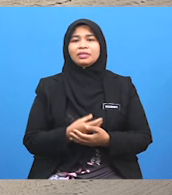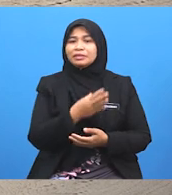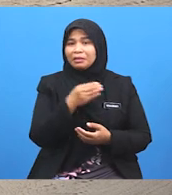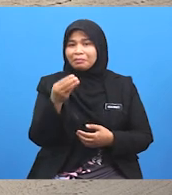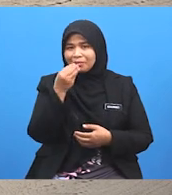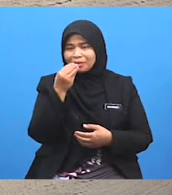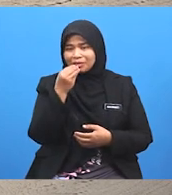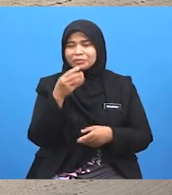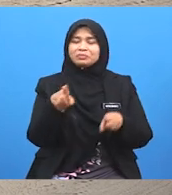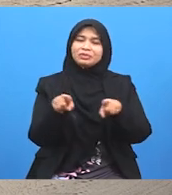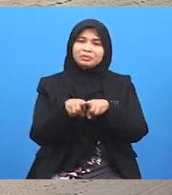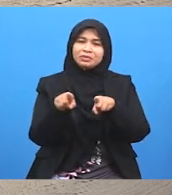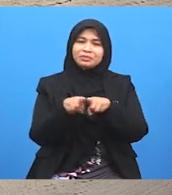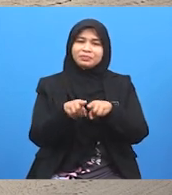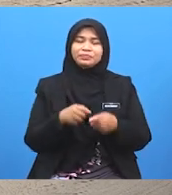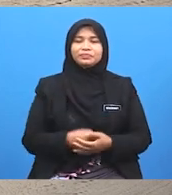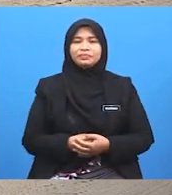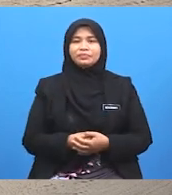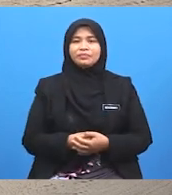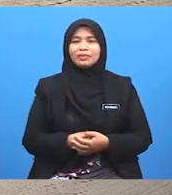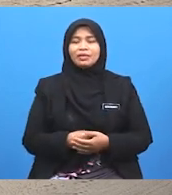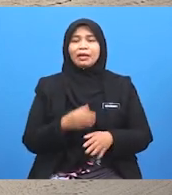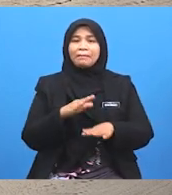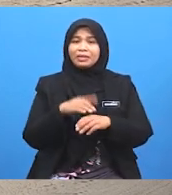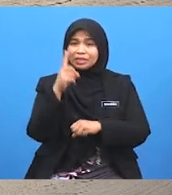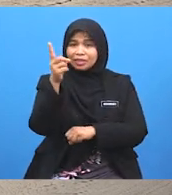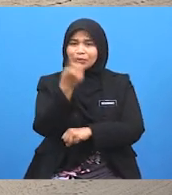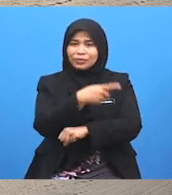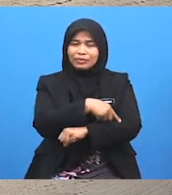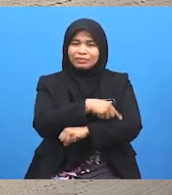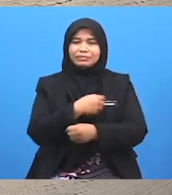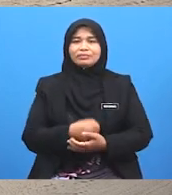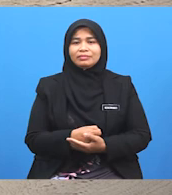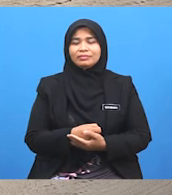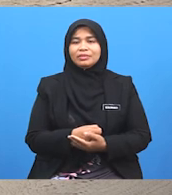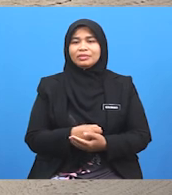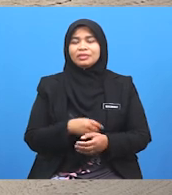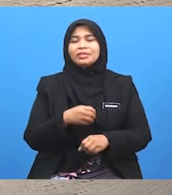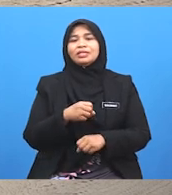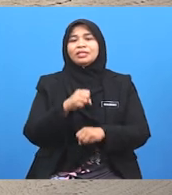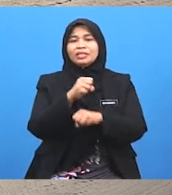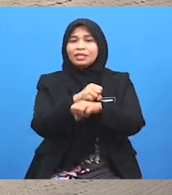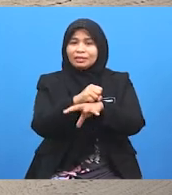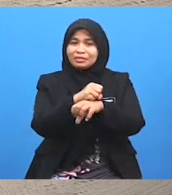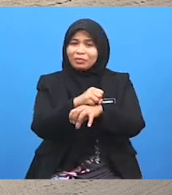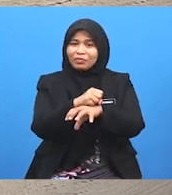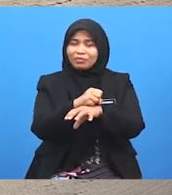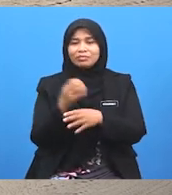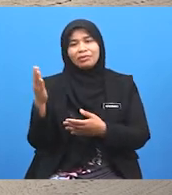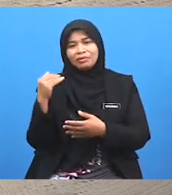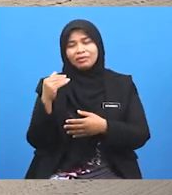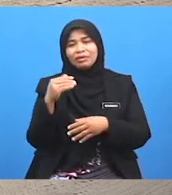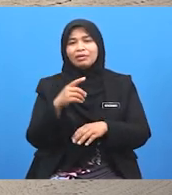makan pun bersama-sama. Pada suatu hari, semut mengajar si